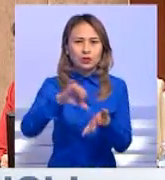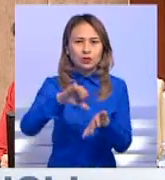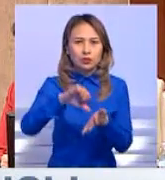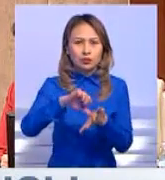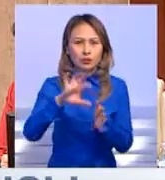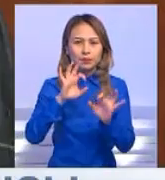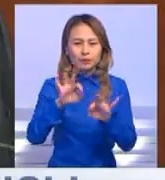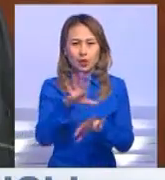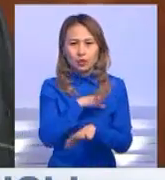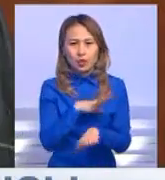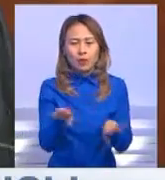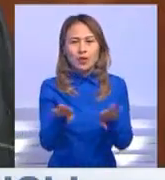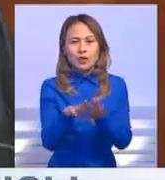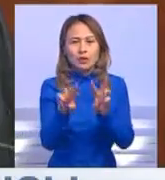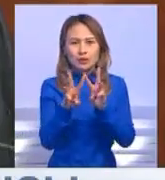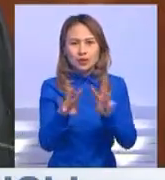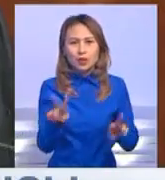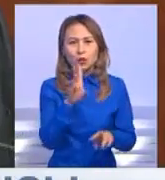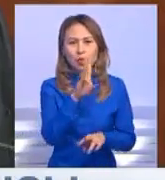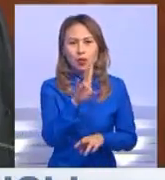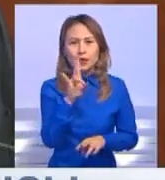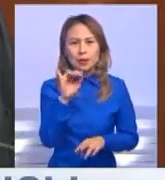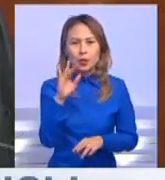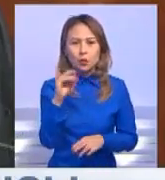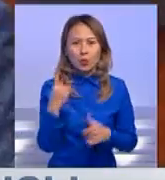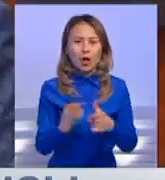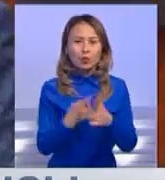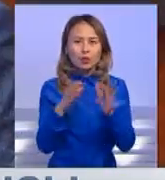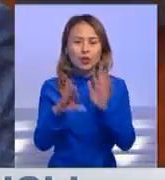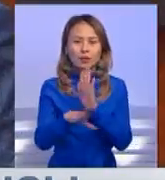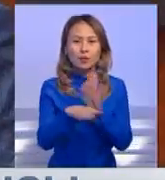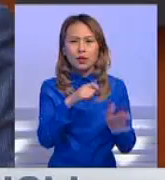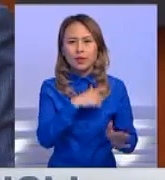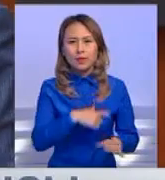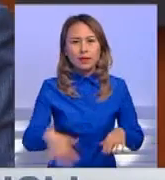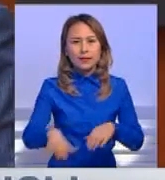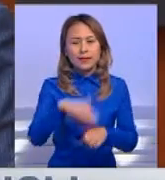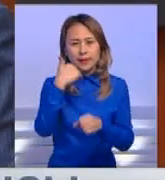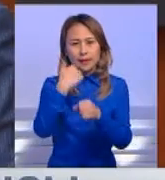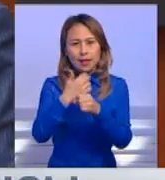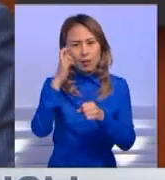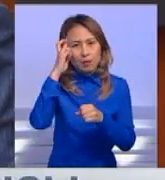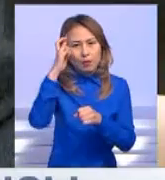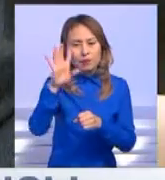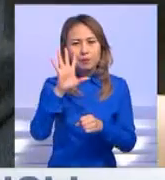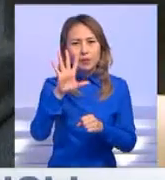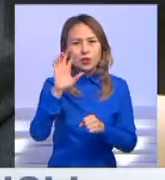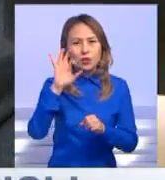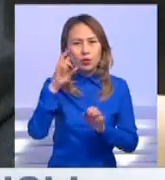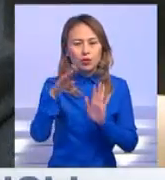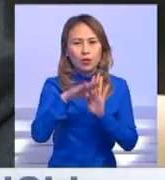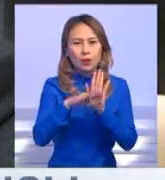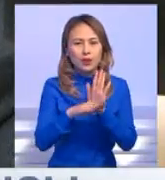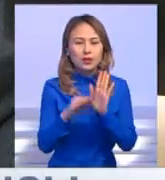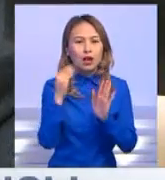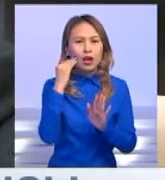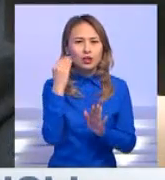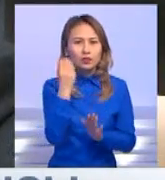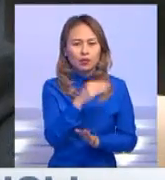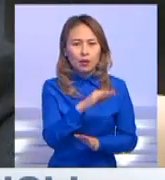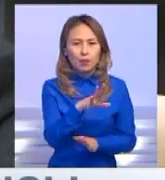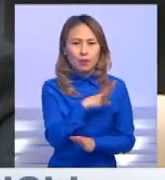жатқанын атап өтті. Сондай мәжіліс спикері Нұрлан Нығматулиннің айтуынша депутаттар елбасының 5 әлеуметтік бастамасын